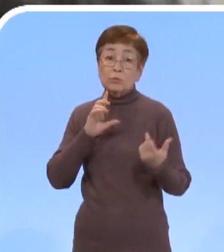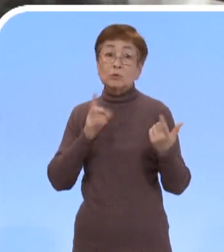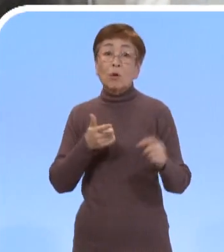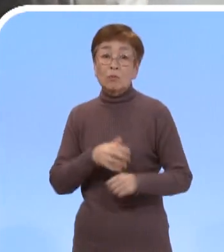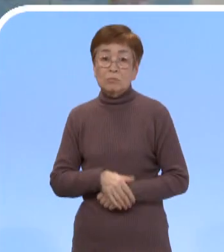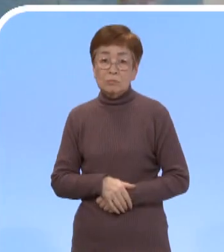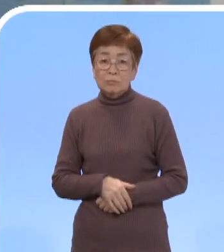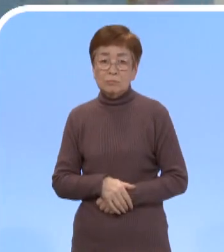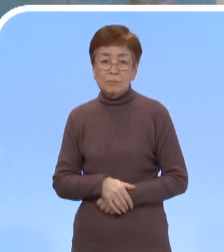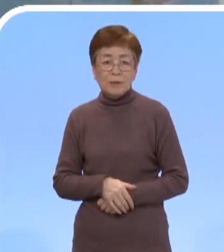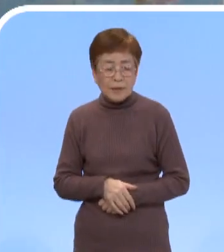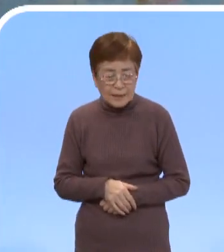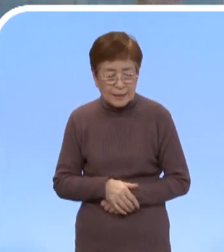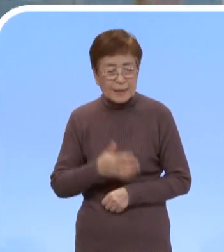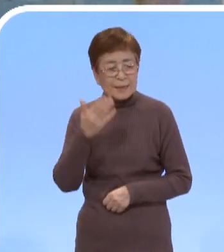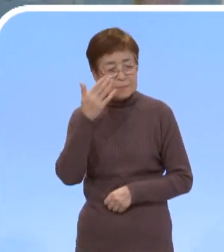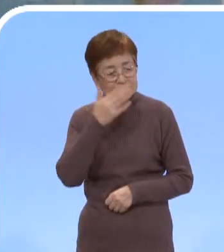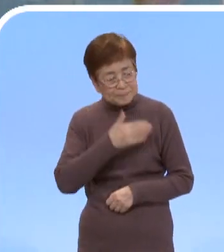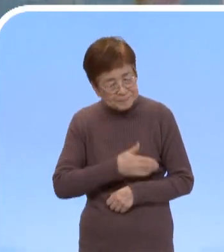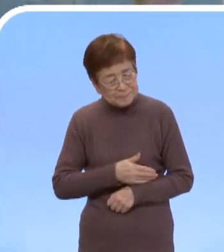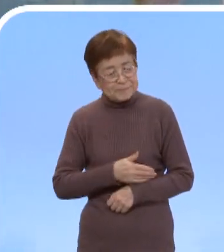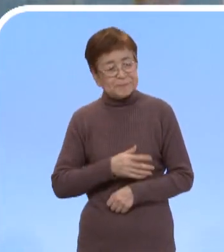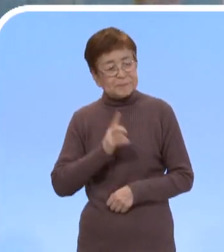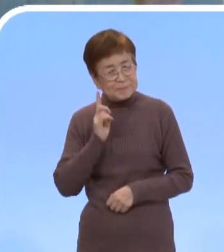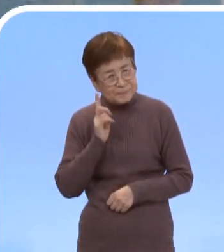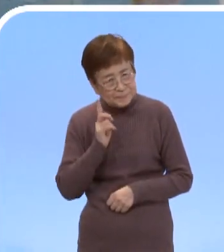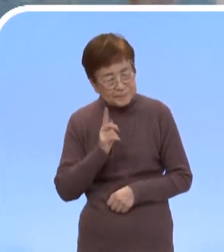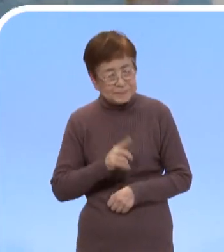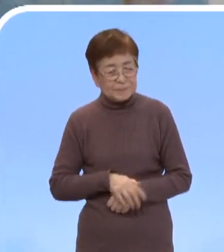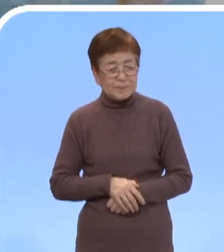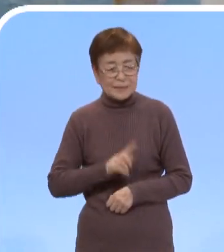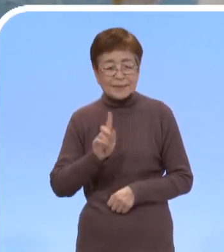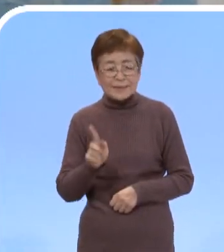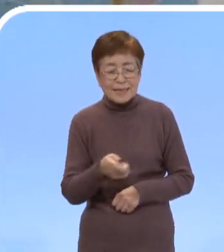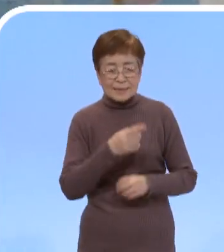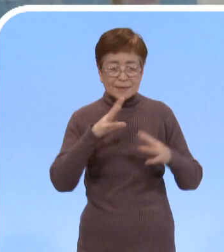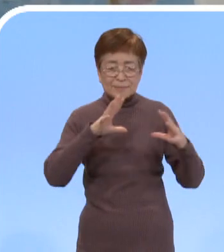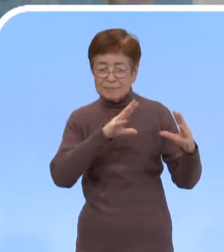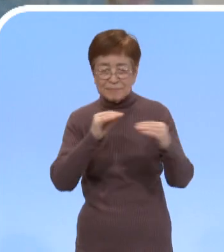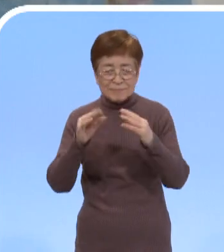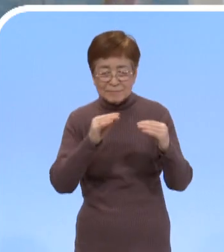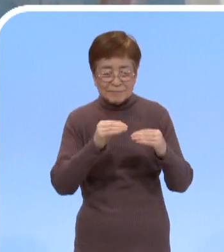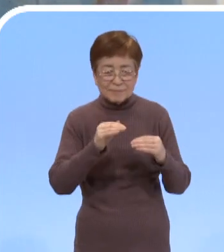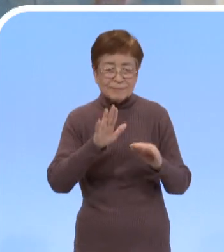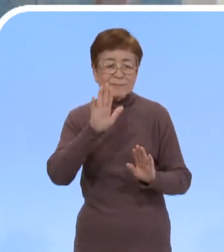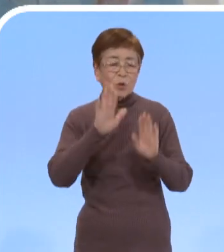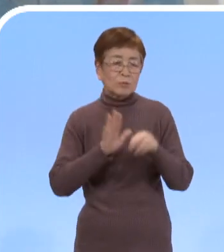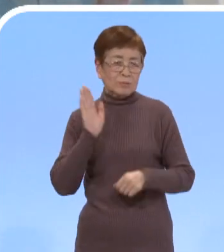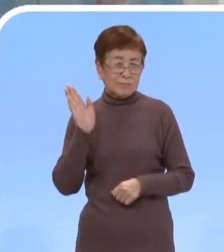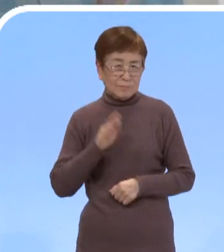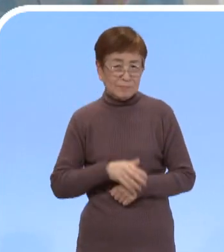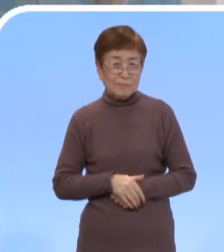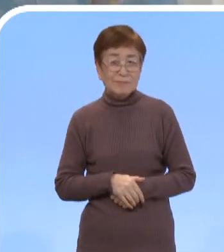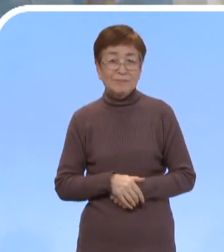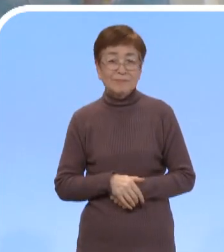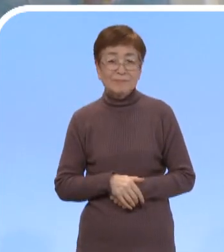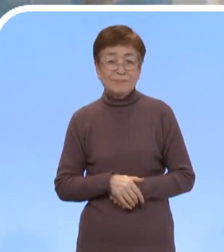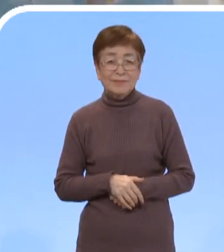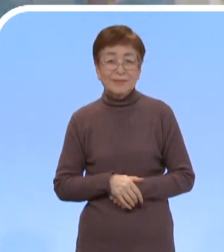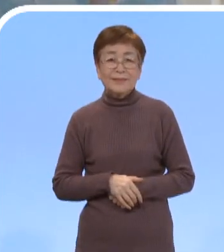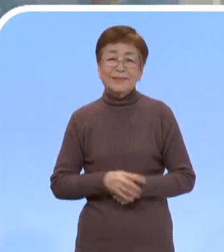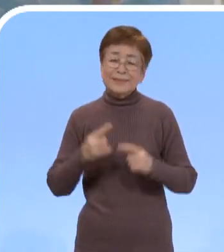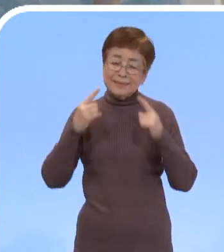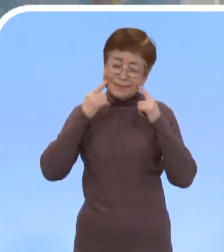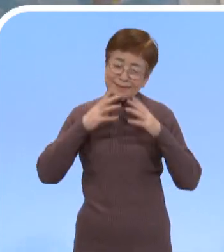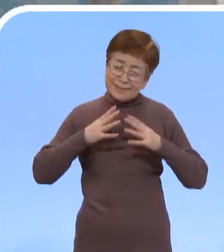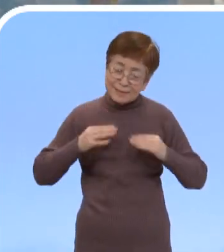なんです。 大きいですよ。今日は珍しい。 しっかり写真撮影もしてでもこう本当自然にお話をされているという感じです